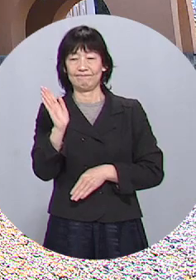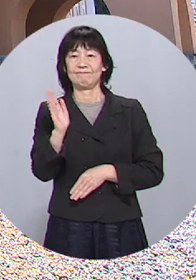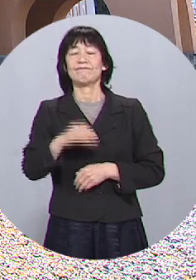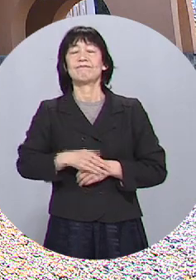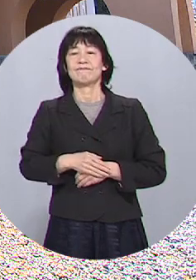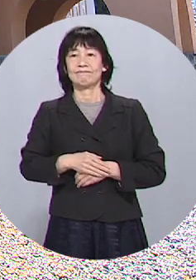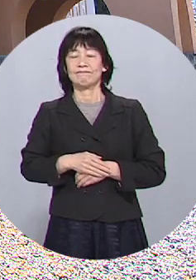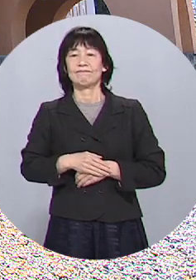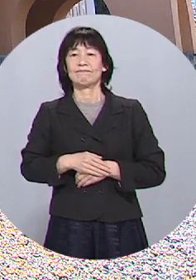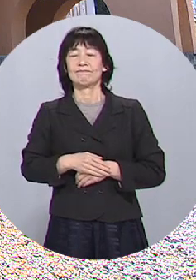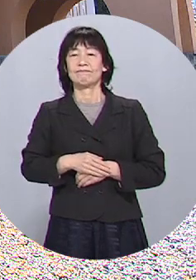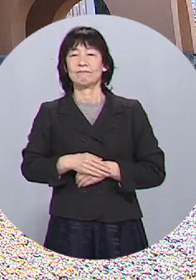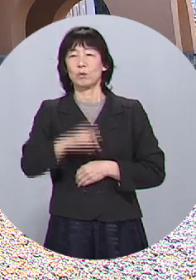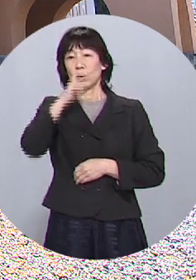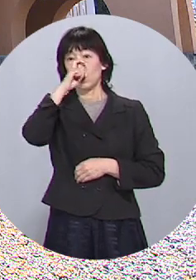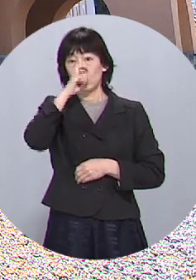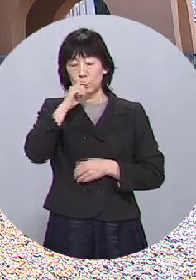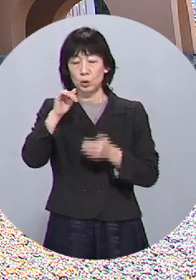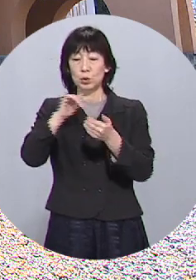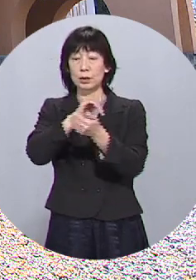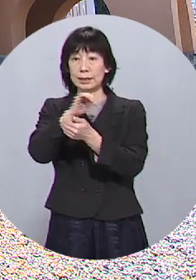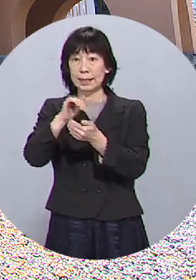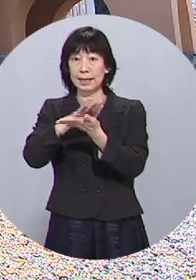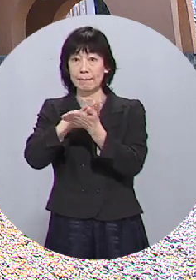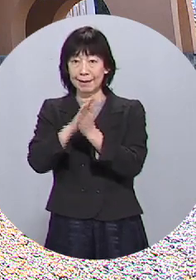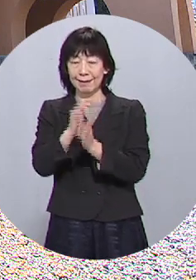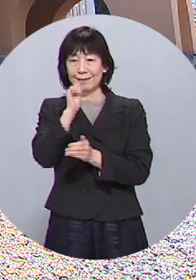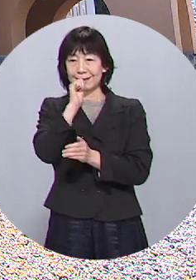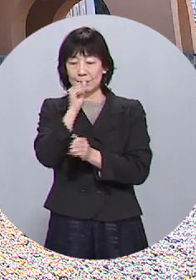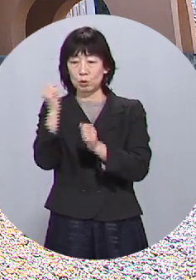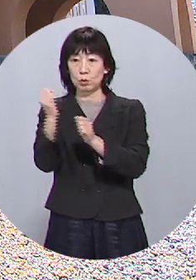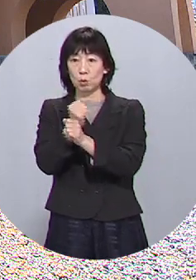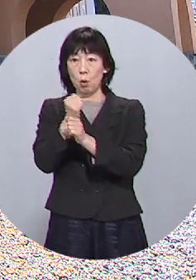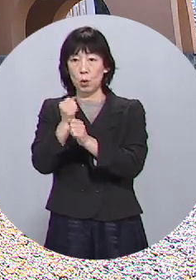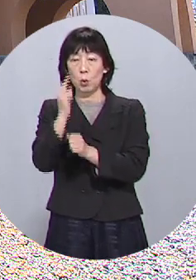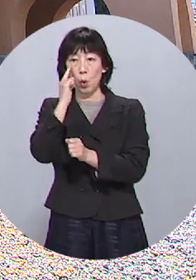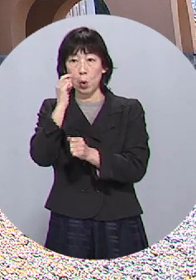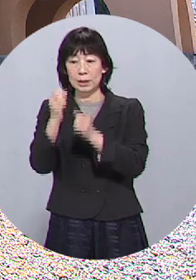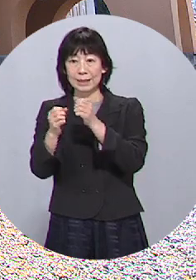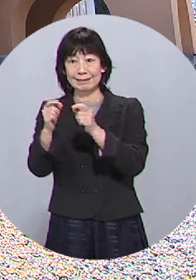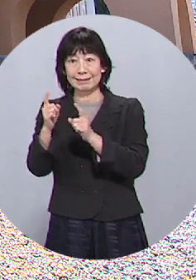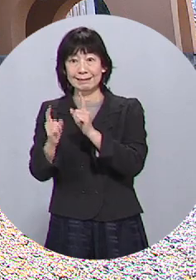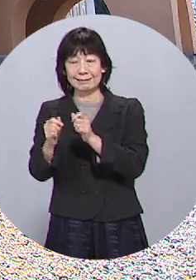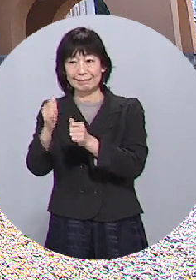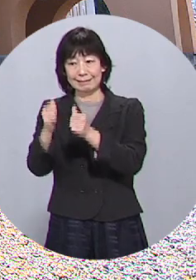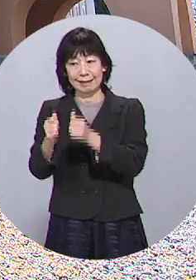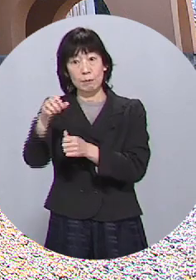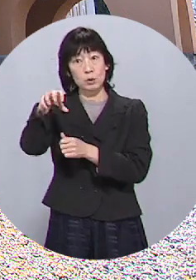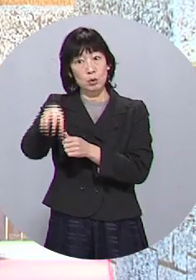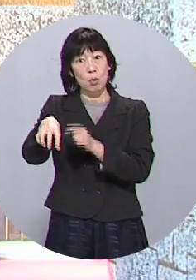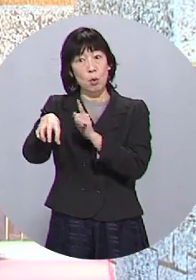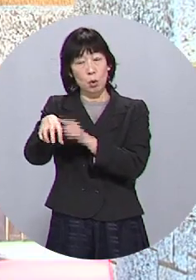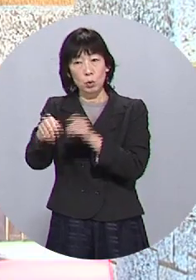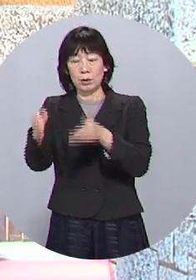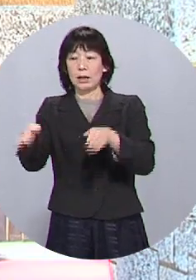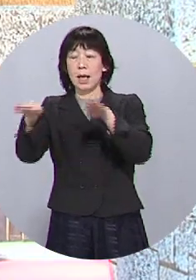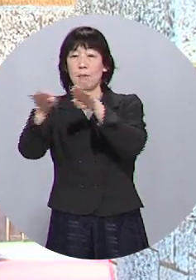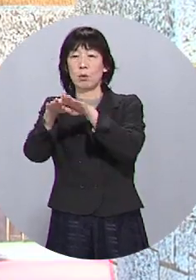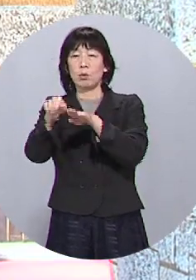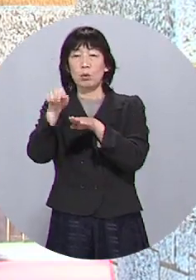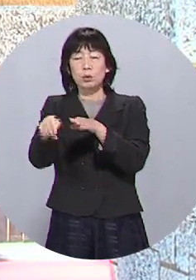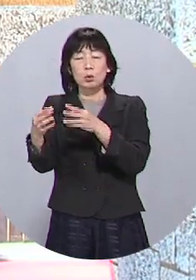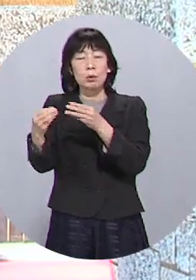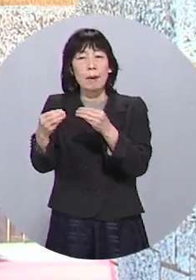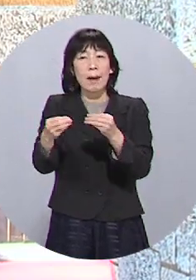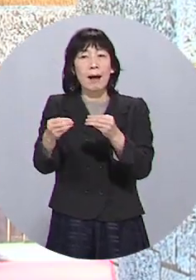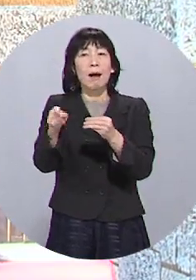1930年建造の旧埼玉県秩父工業試験場を利用した昭和初期の特徴的な面影が漂う建物